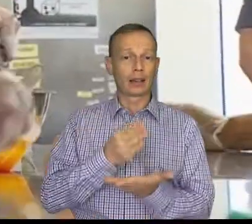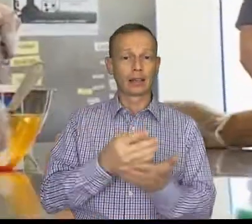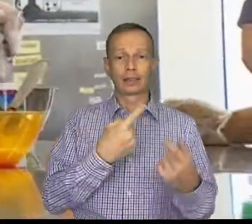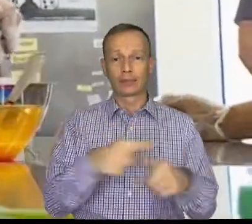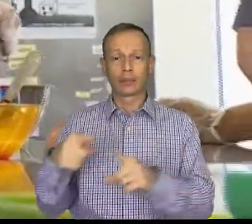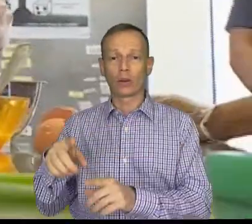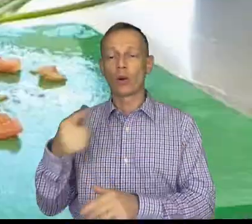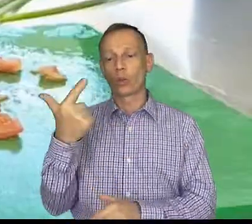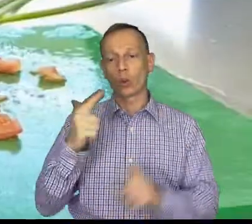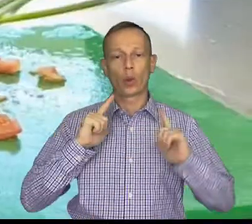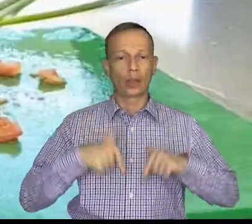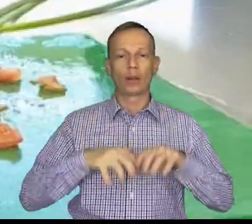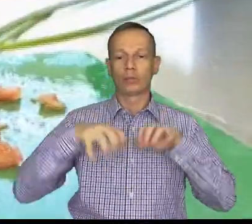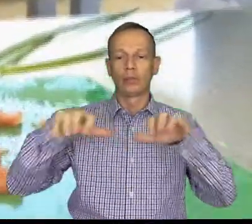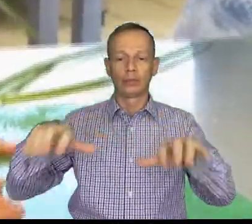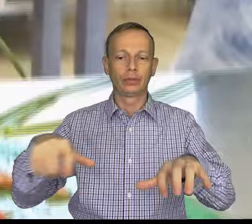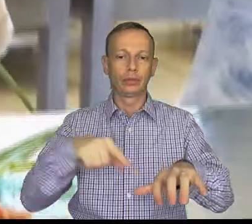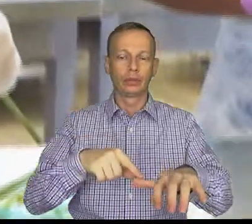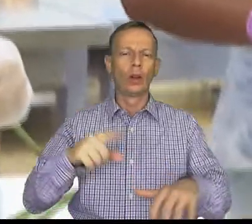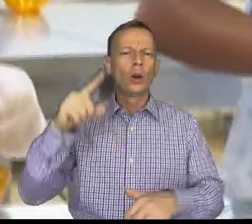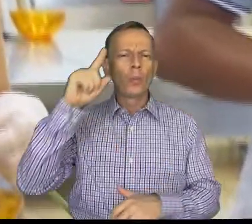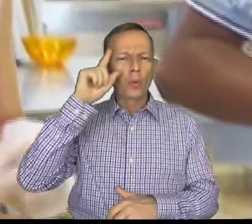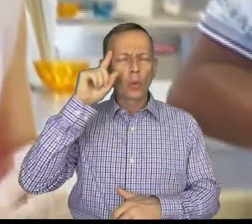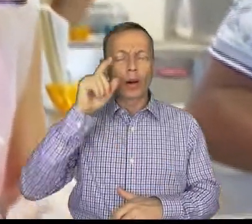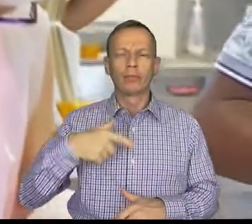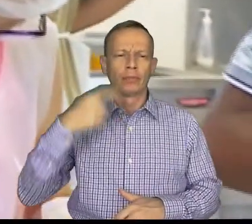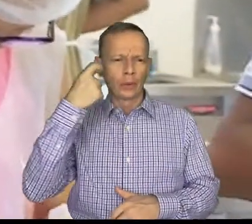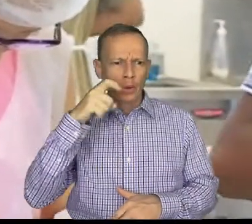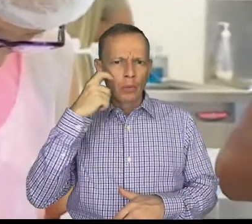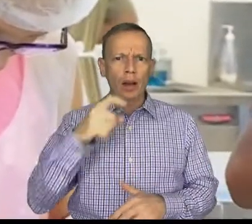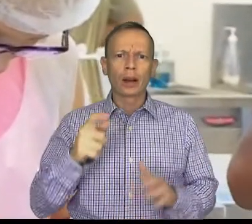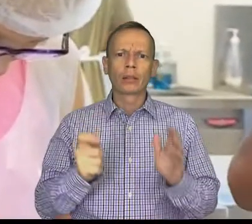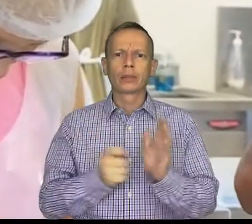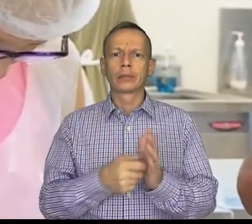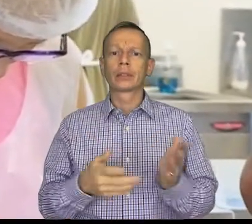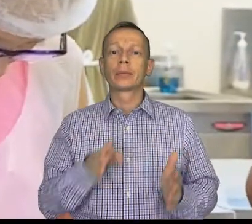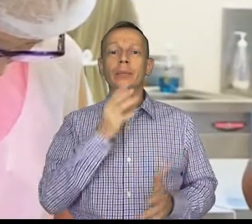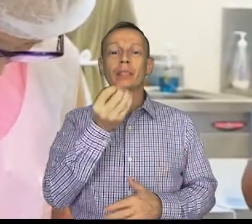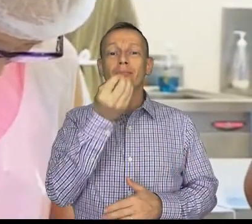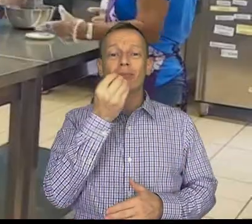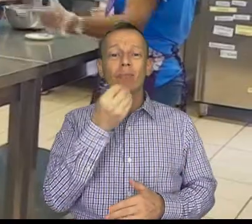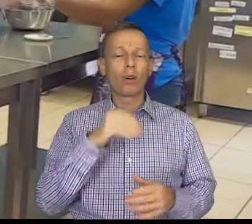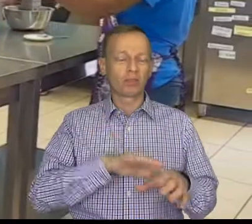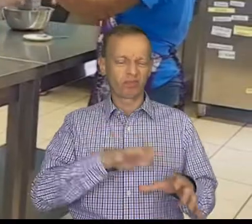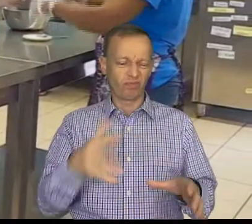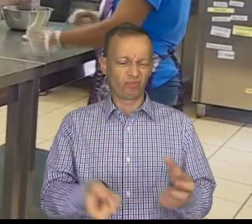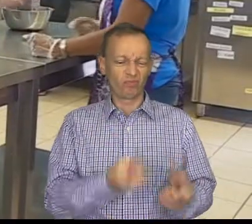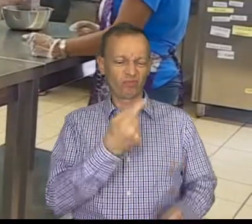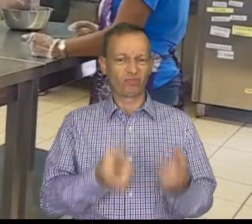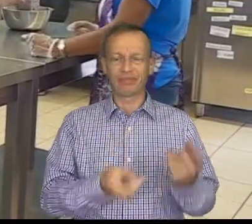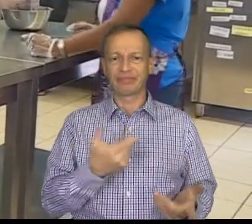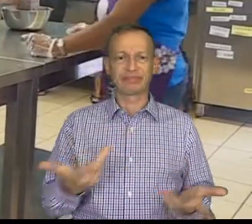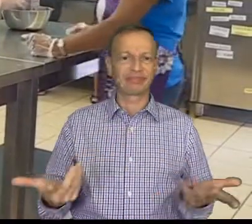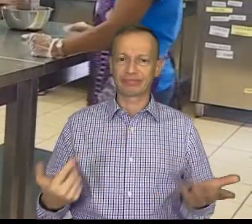dans 2 établissements de la commune. Elle est née suite au constat du gaspillage alimentaire dans les cantines. Sylvie